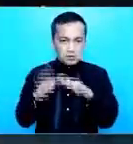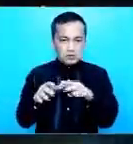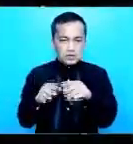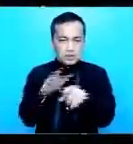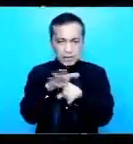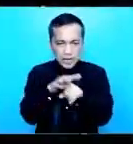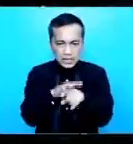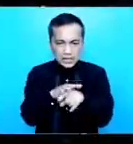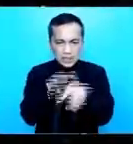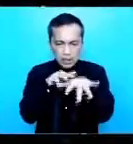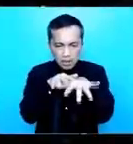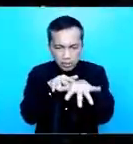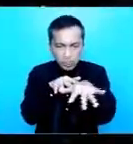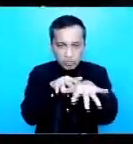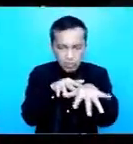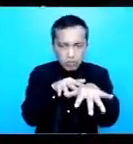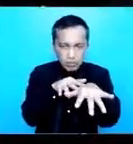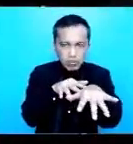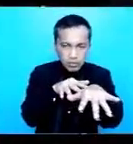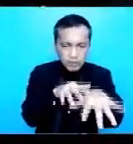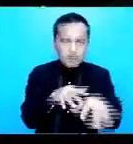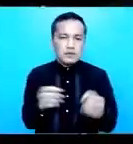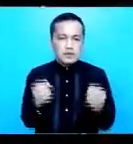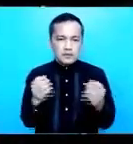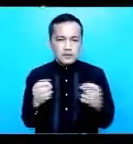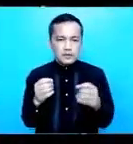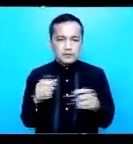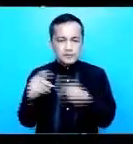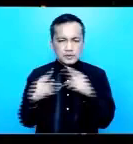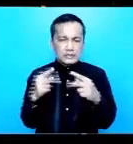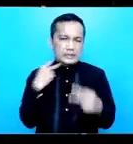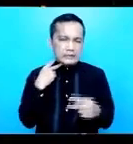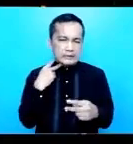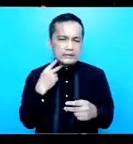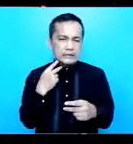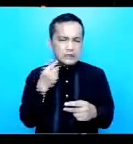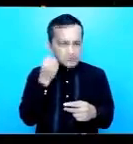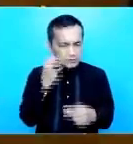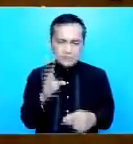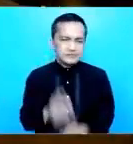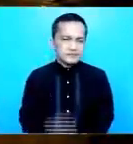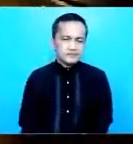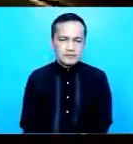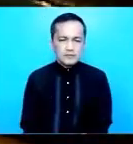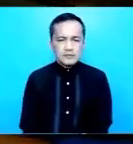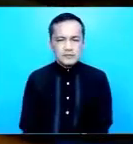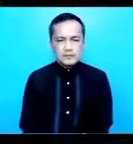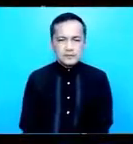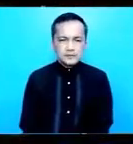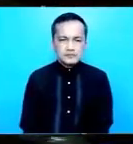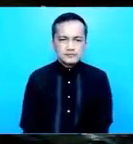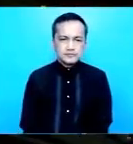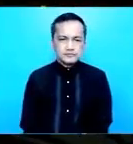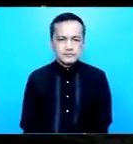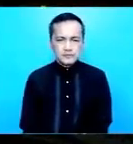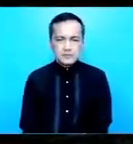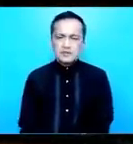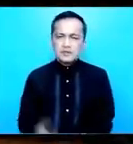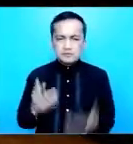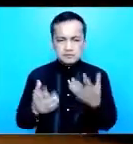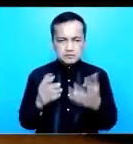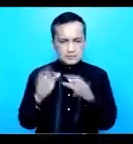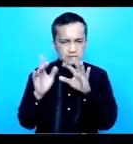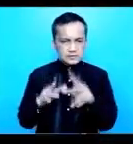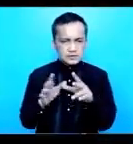trapiko. Maraming commuters din ang nahirapang sumakay pauwi. Mahirap po mag-book. Kasi siguro umuulan po ngayon. Kaya